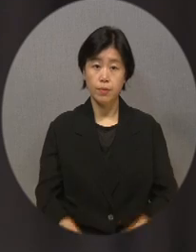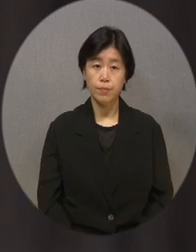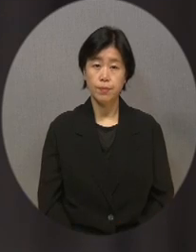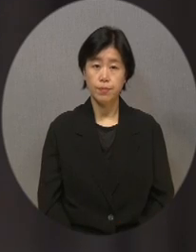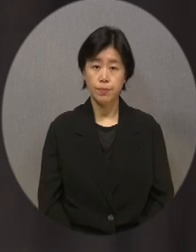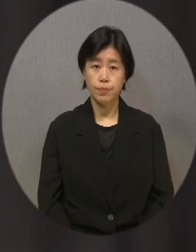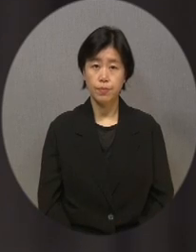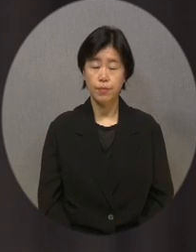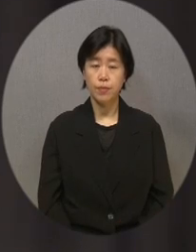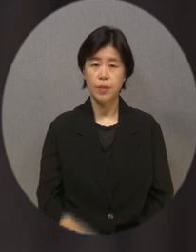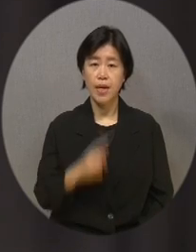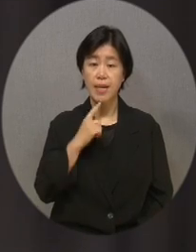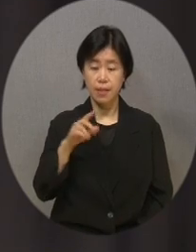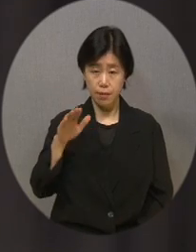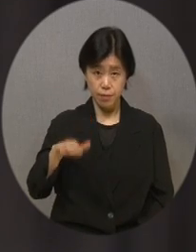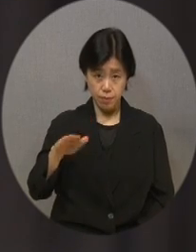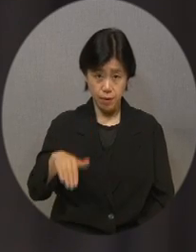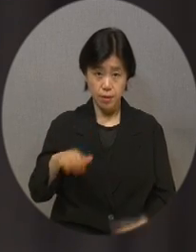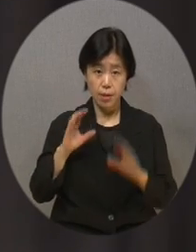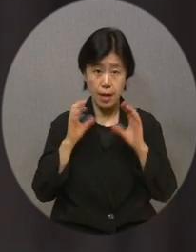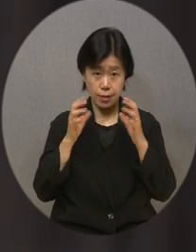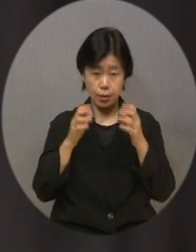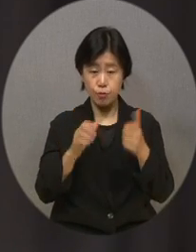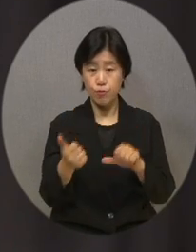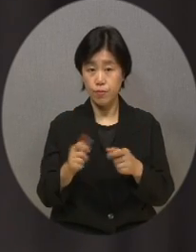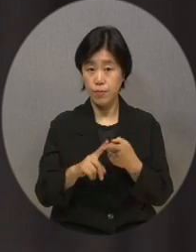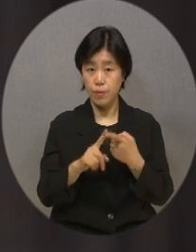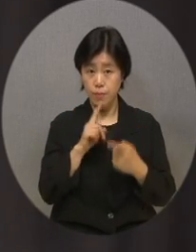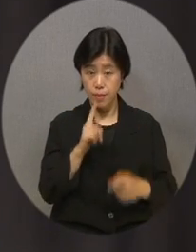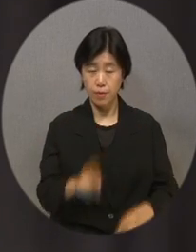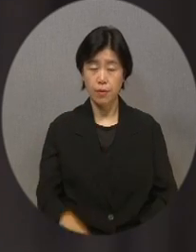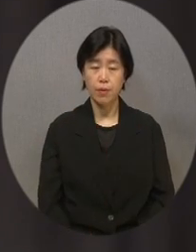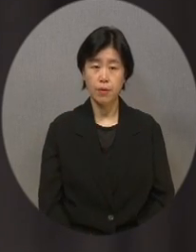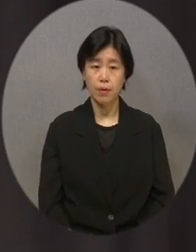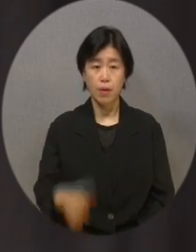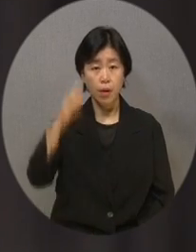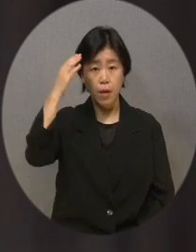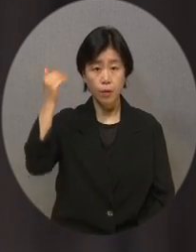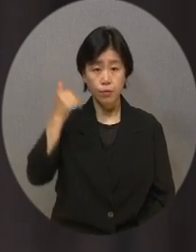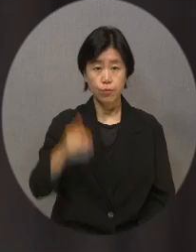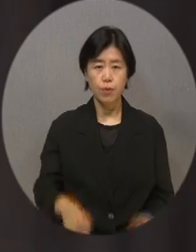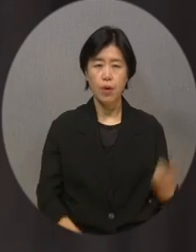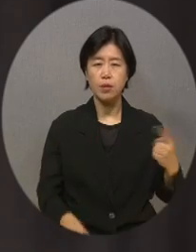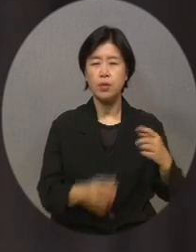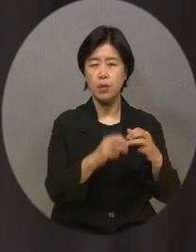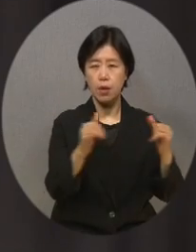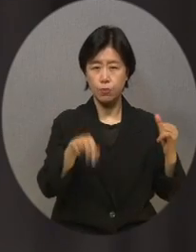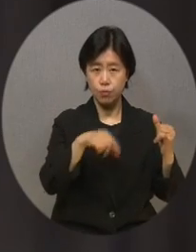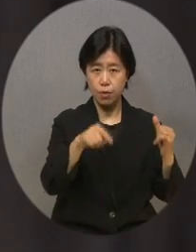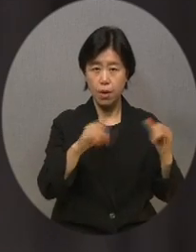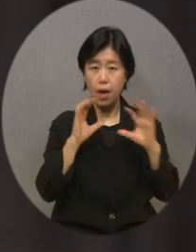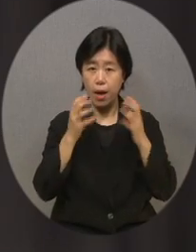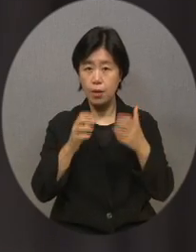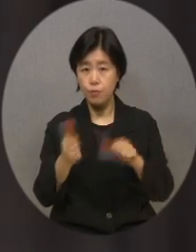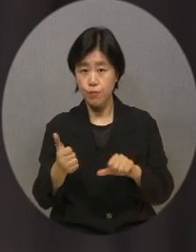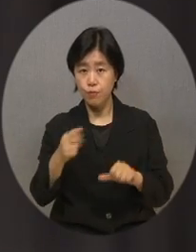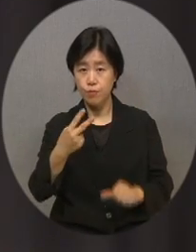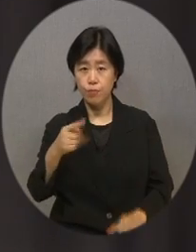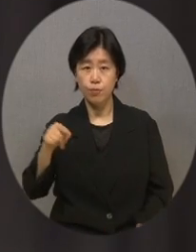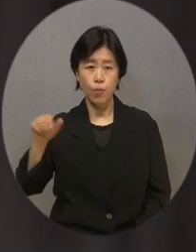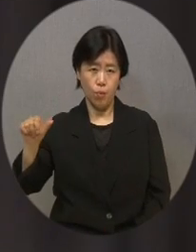한다면 우리가 12개월 이제 미만의 아이들을 얘기를 하는데요. 우리나라가 1,000명당 사망률이 2.5명입니다. OECD